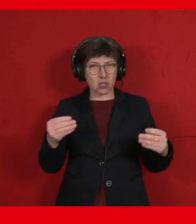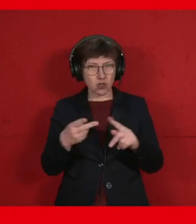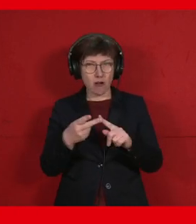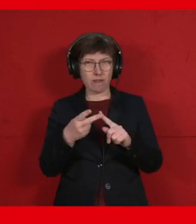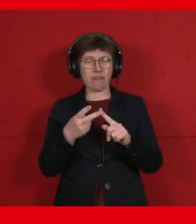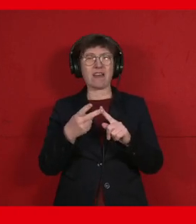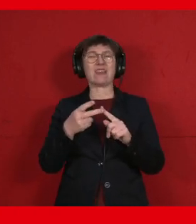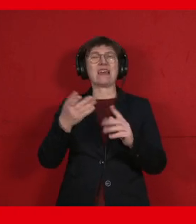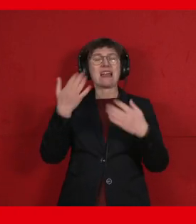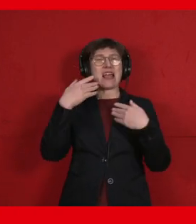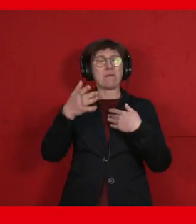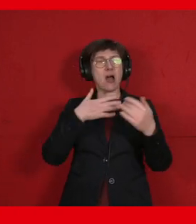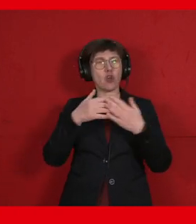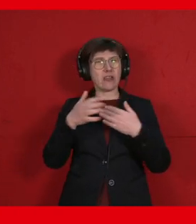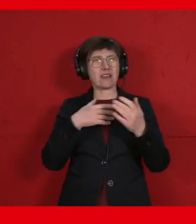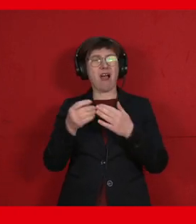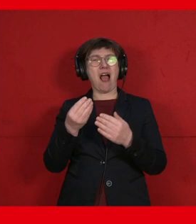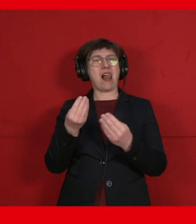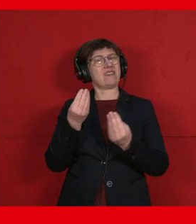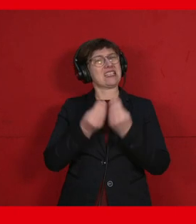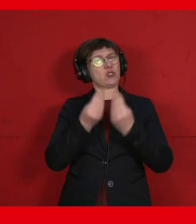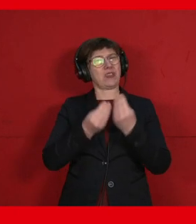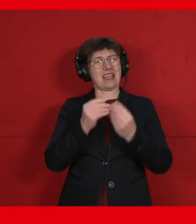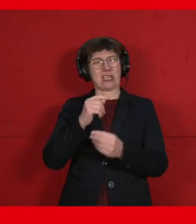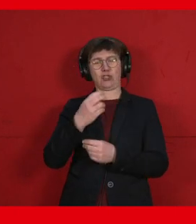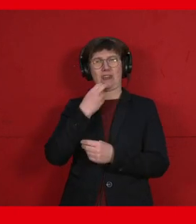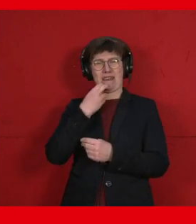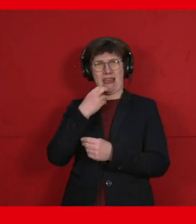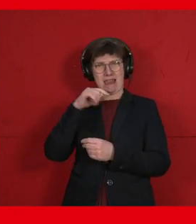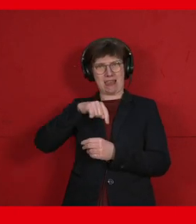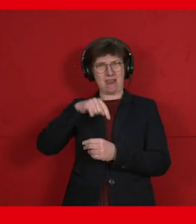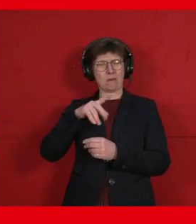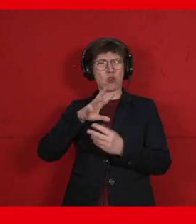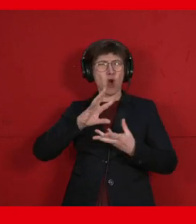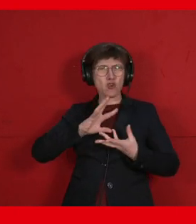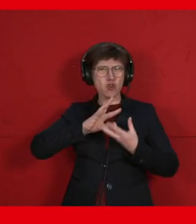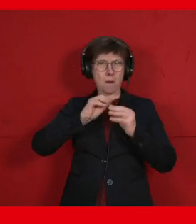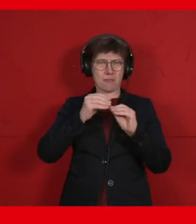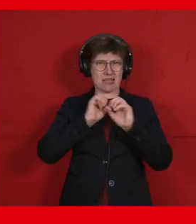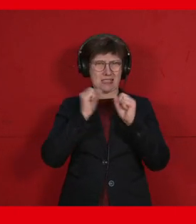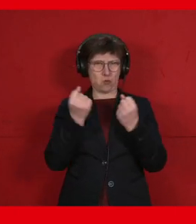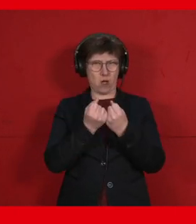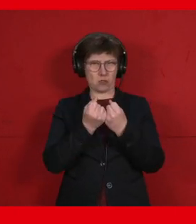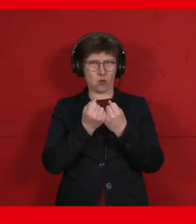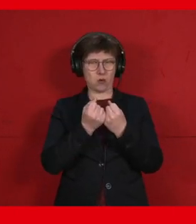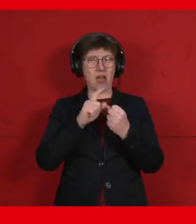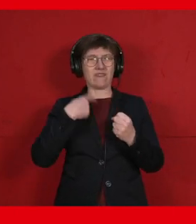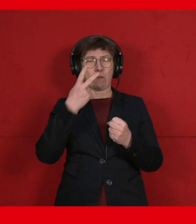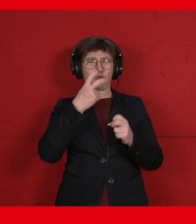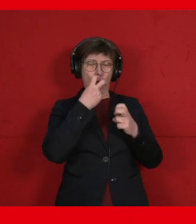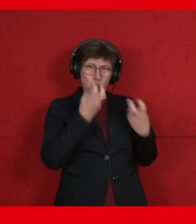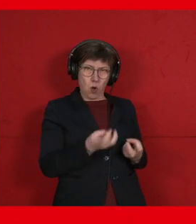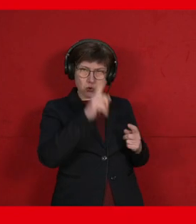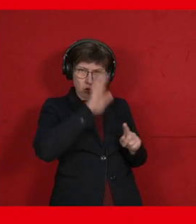und klimaneutrale synthetische Energieträger sein. Insofern ist das natürlich ein sehr komplexes Problem und wir müssen uns sowohl um unsere Hausaufgaben zu